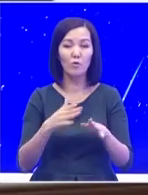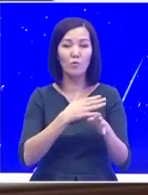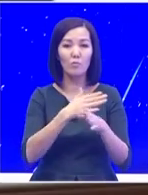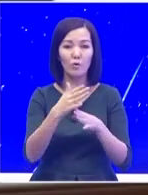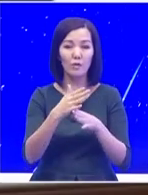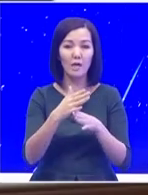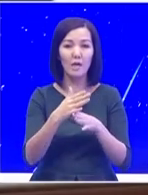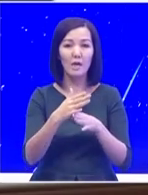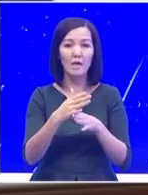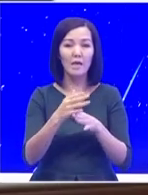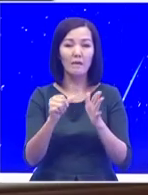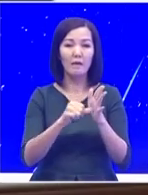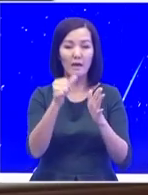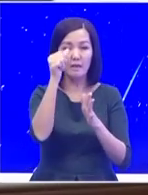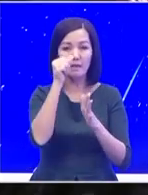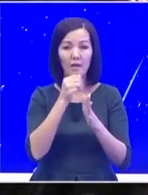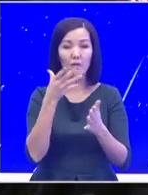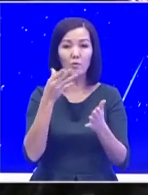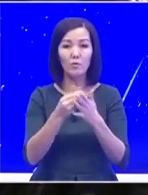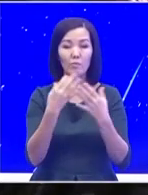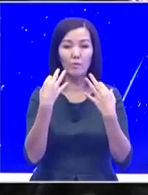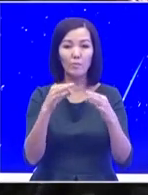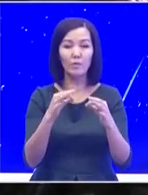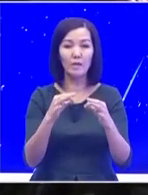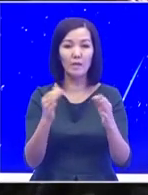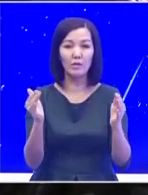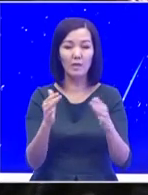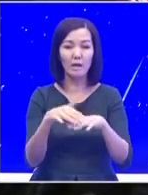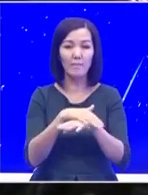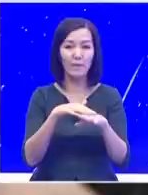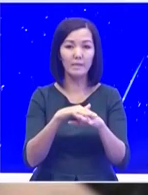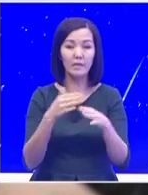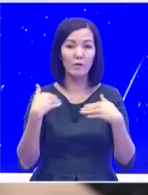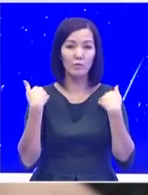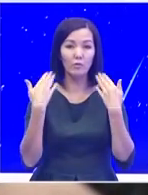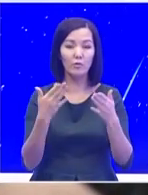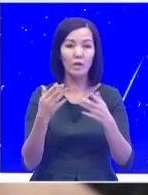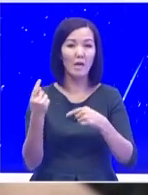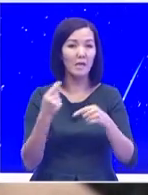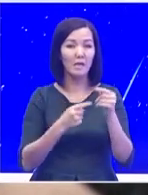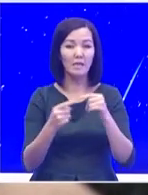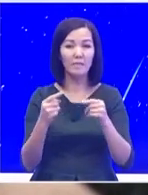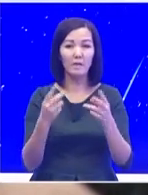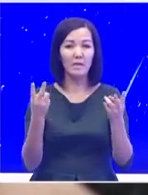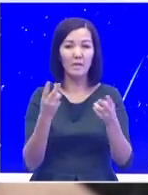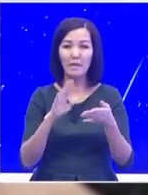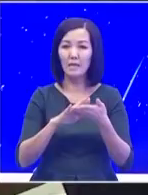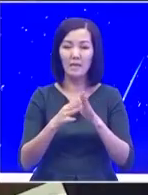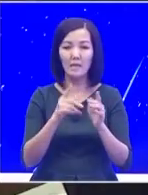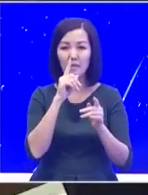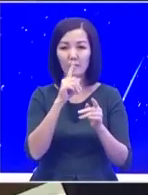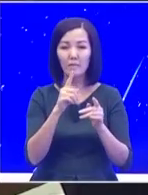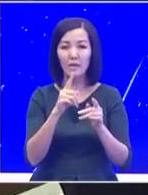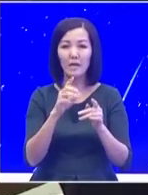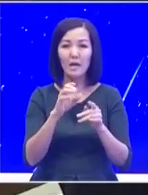бөлінді. Жарты жыл төлемақыдан босатылды. Арнайы шағым базарда дайындалды. Бірақ кәсіпкерлер бұған көнбей, арбаттың бойынан уақытша орын